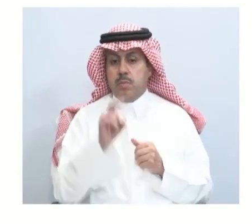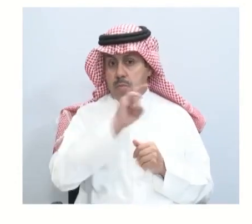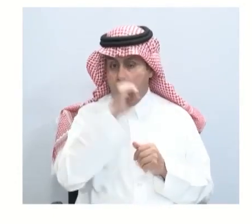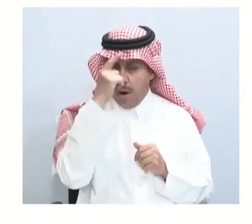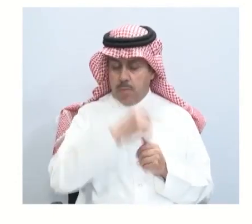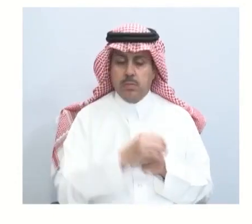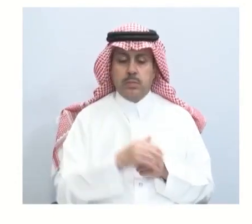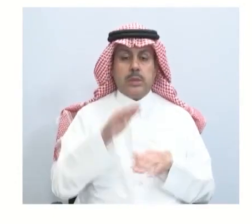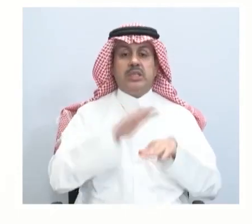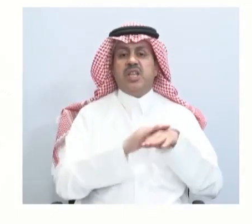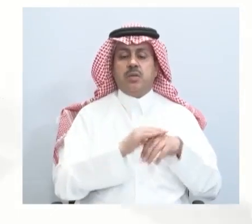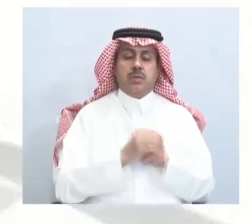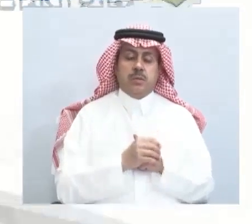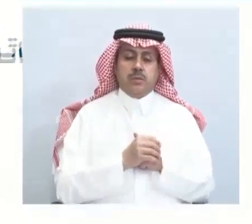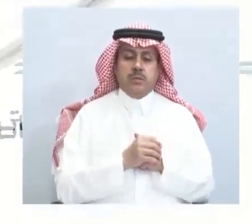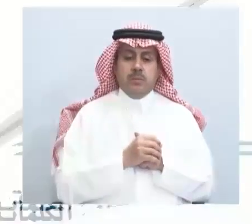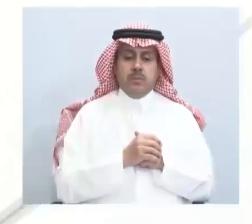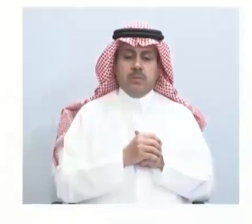وهم كارهون